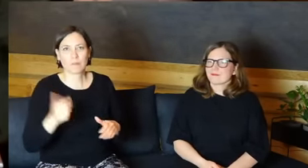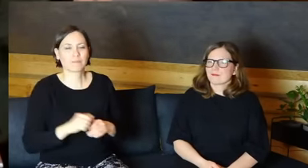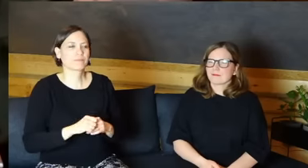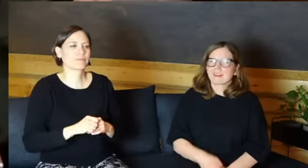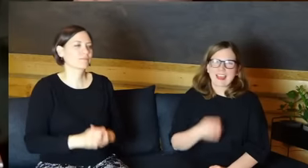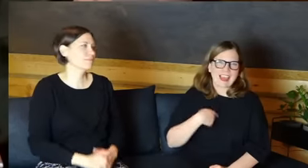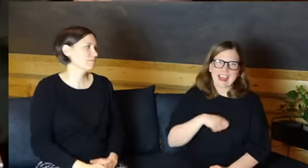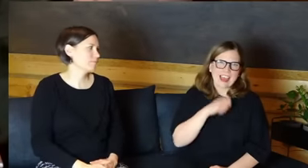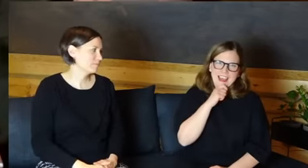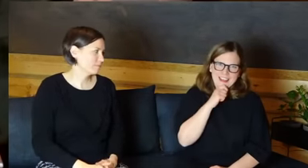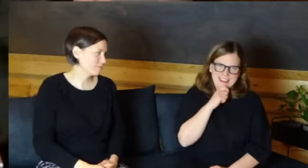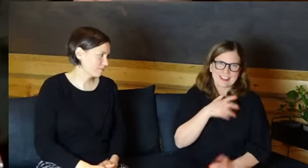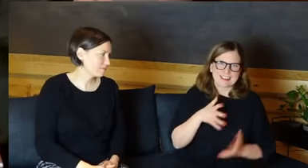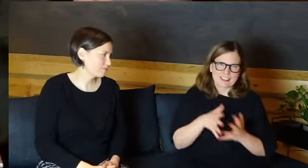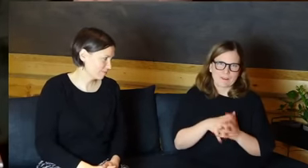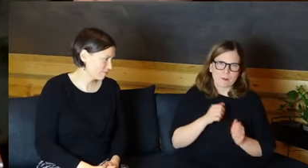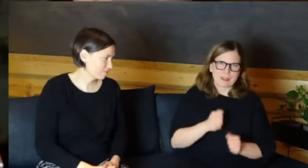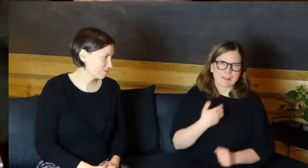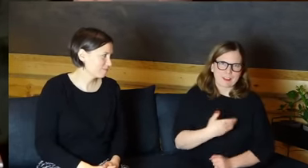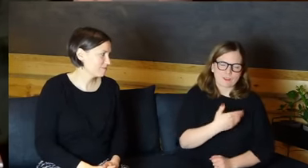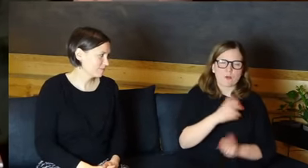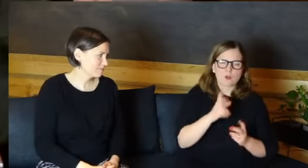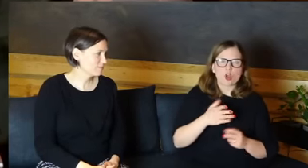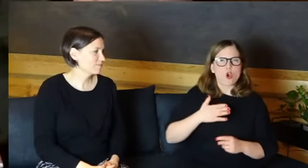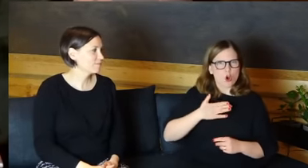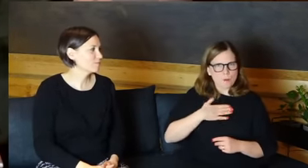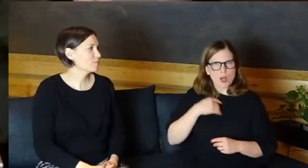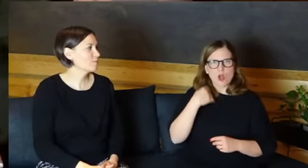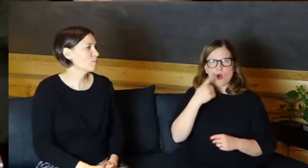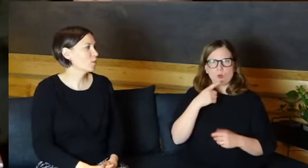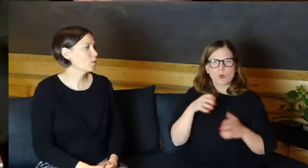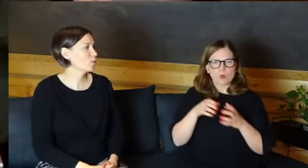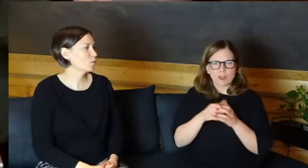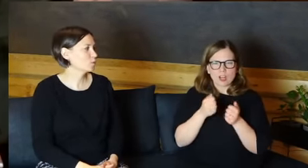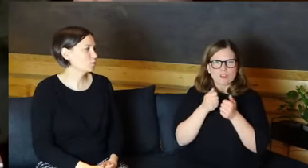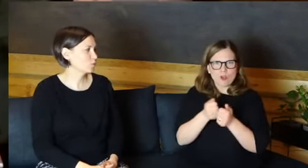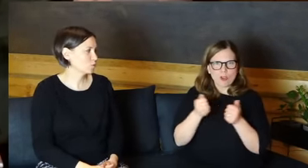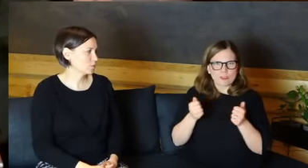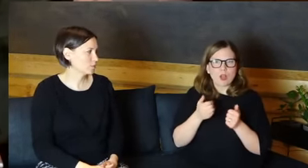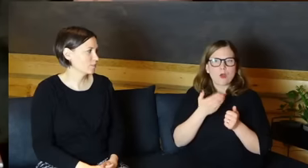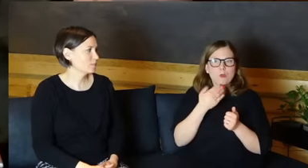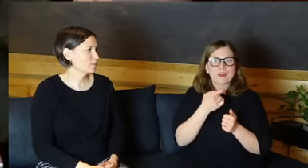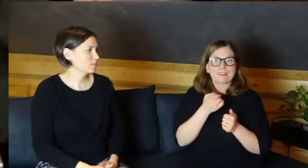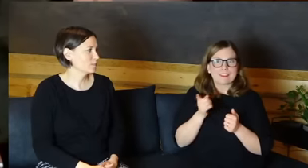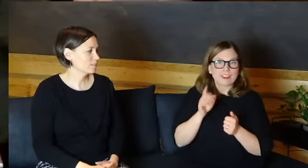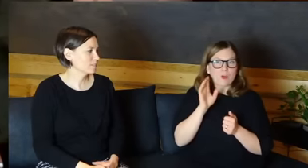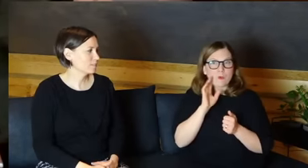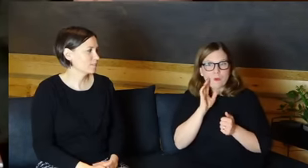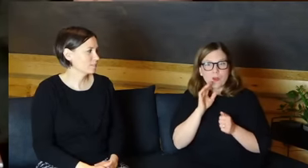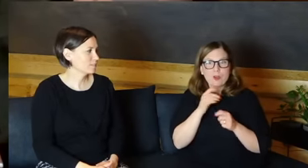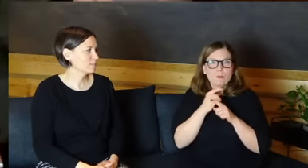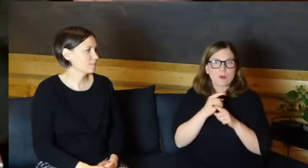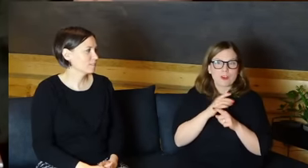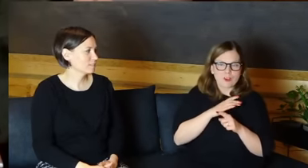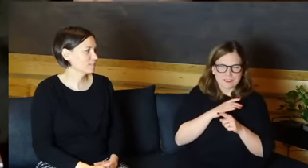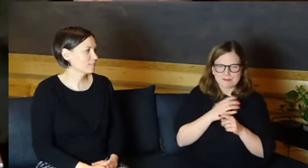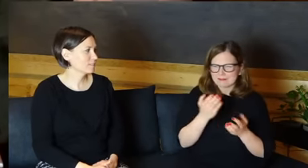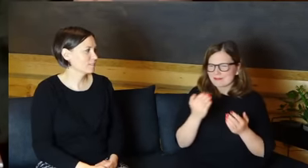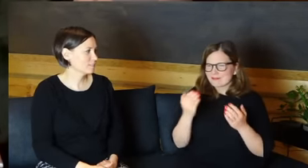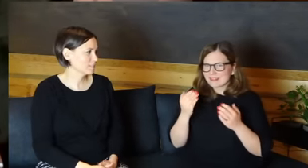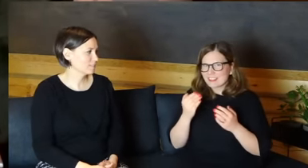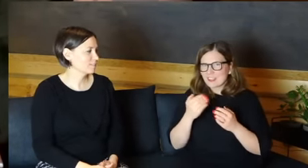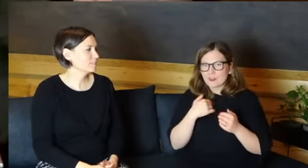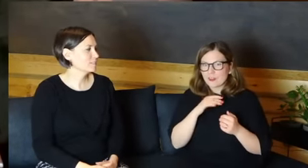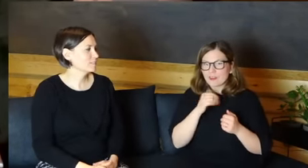ja sitten tota, meidän Oulun yksikölle niin kaikille, ketä siellä on kuulolla yleensäkin, niin Harri ja yritin saada linjoille, vaan